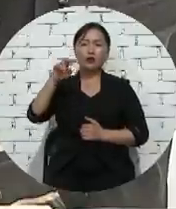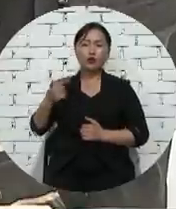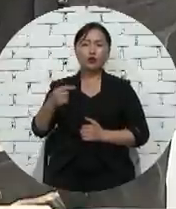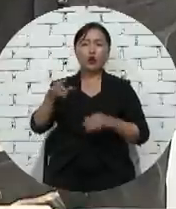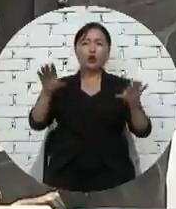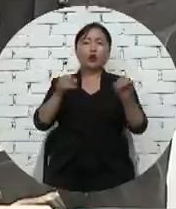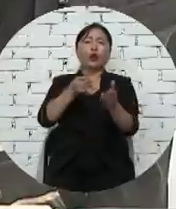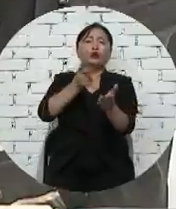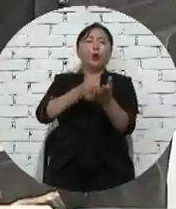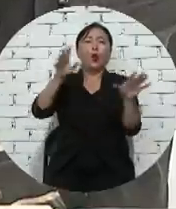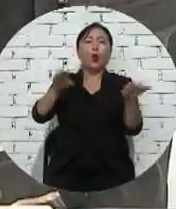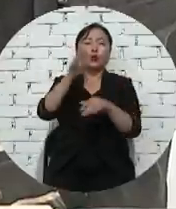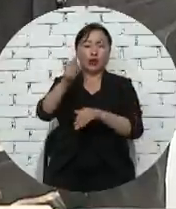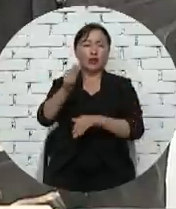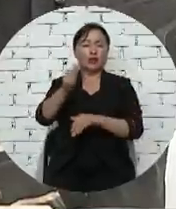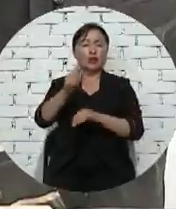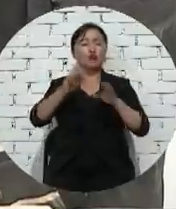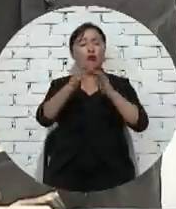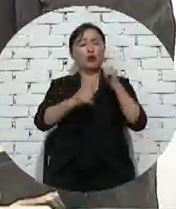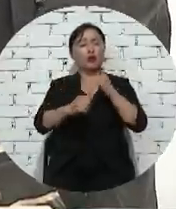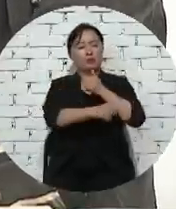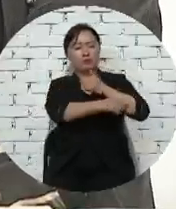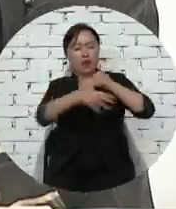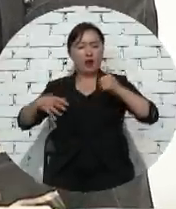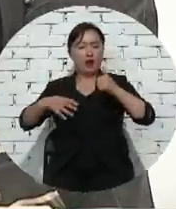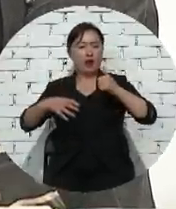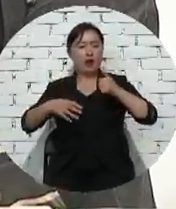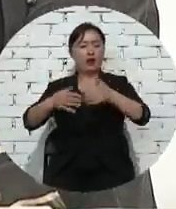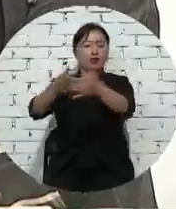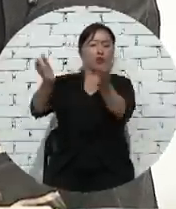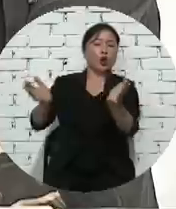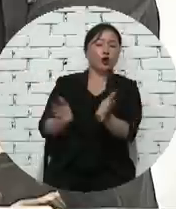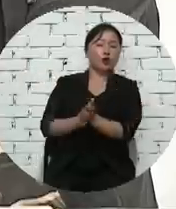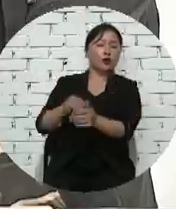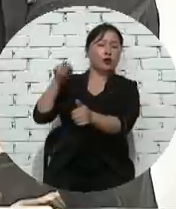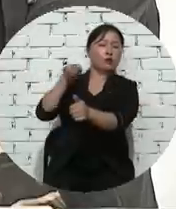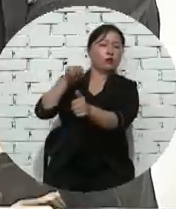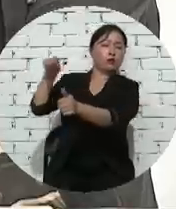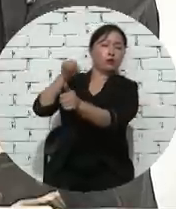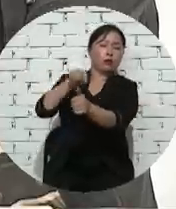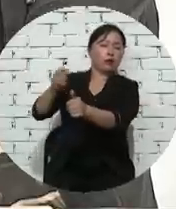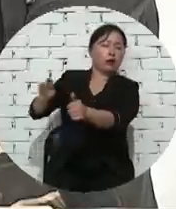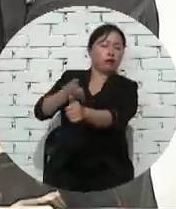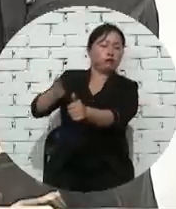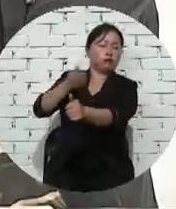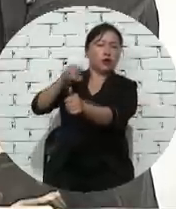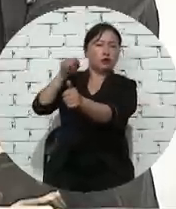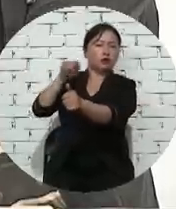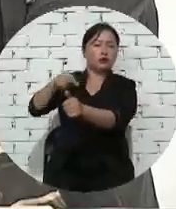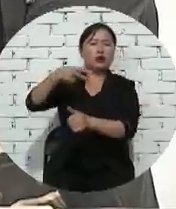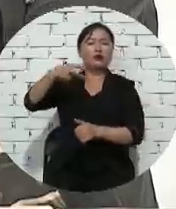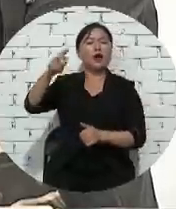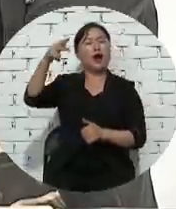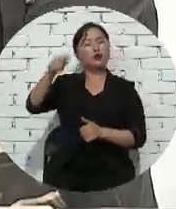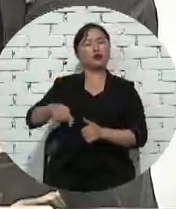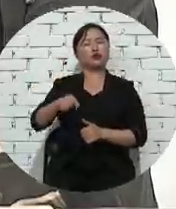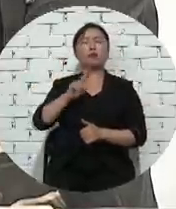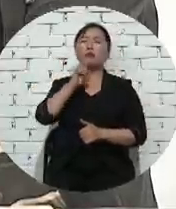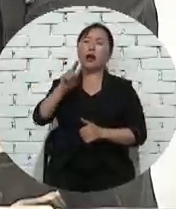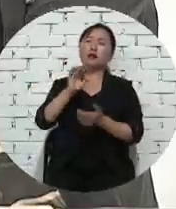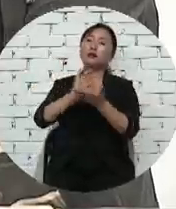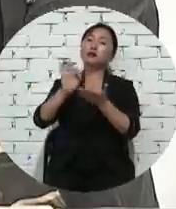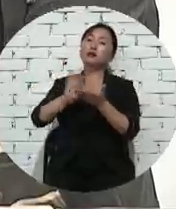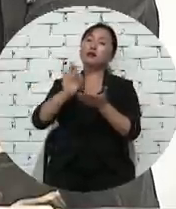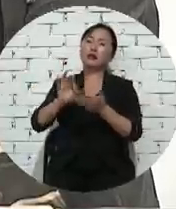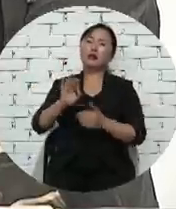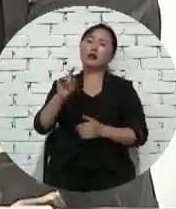검찰총장이 국회의원 뭐 백수십 명이 있는 정당을 사주를 했다는 것 자체가 벌써 굉장히 악의적인